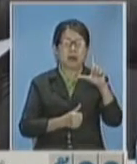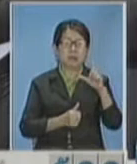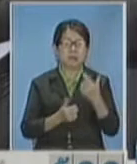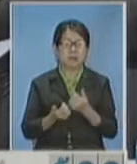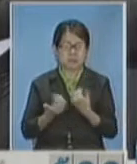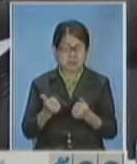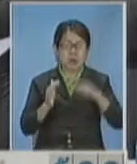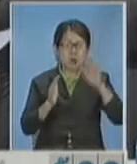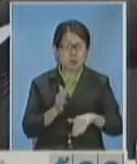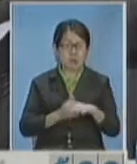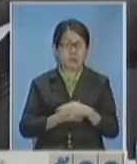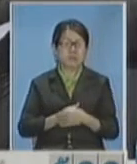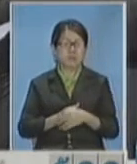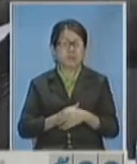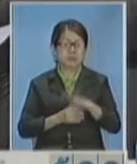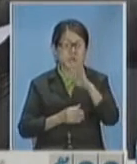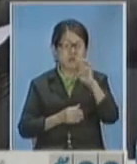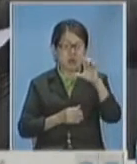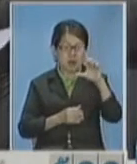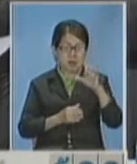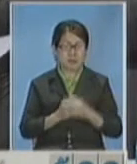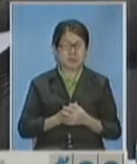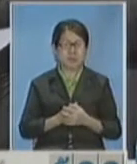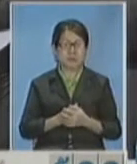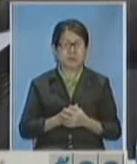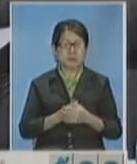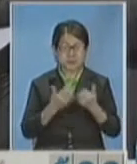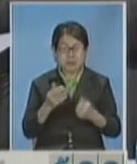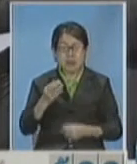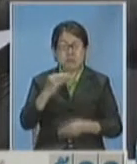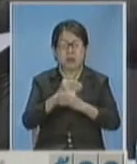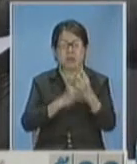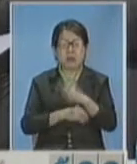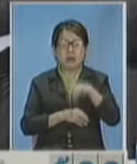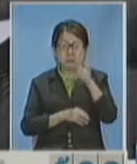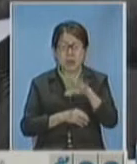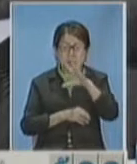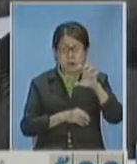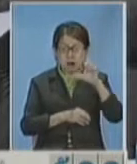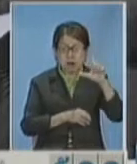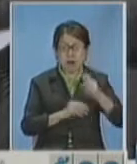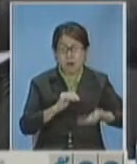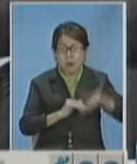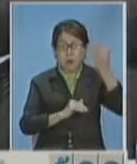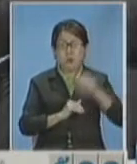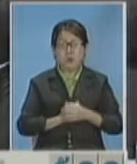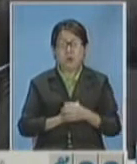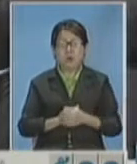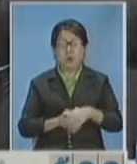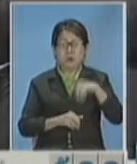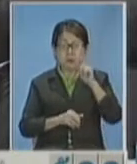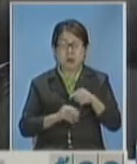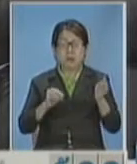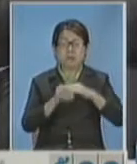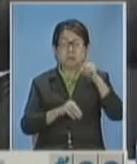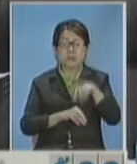ลดเป็น100ล้านเหลือ400ล้านค่ะได้รับการแปรยติกลับมาอีก 1,500 ล้านค่ะ เป็น 1,900 ล้านสำหรับโ